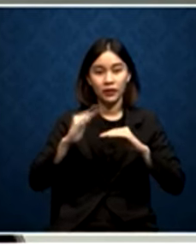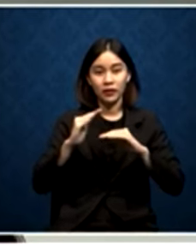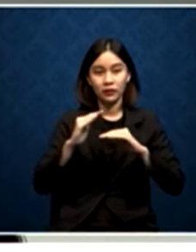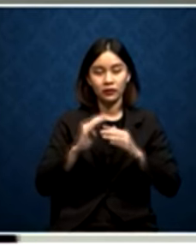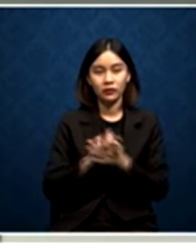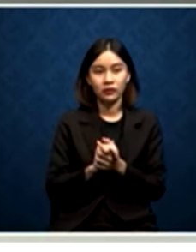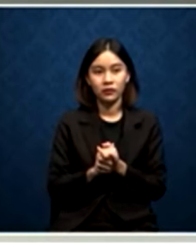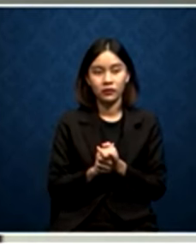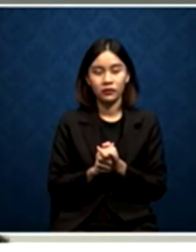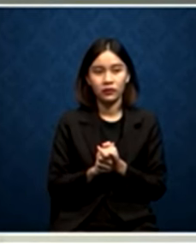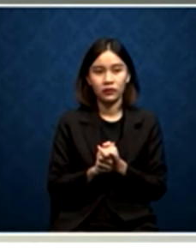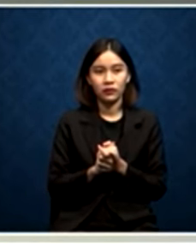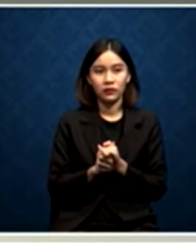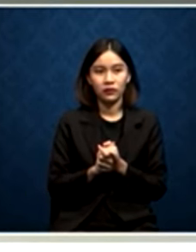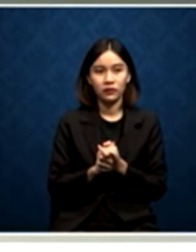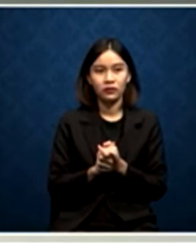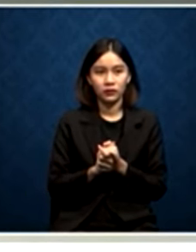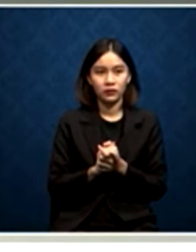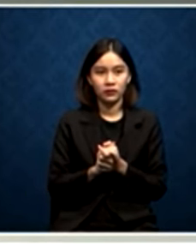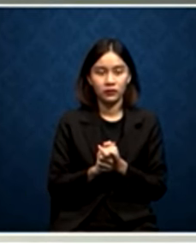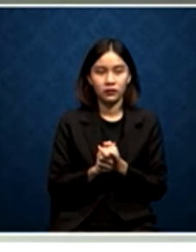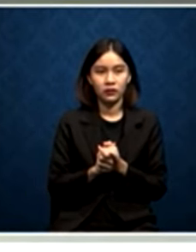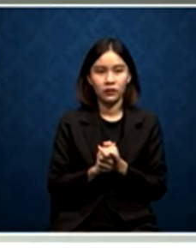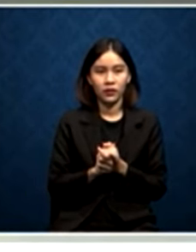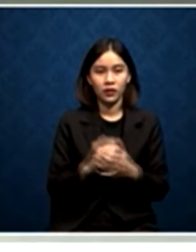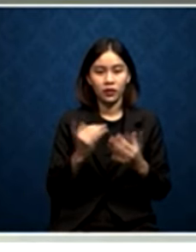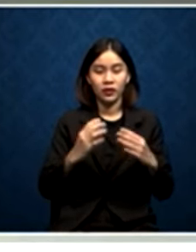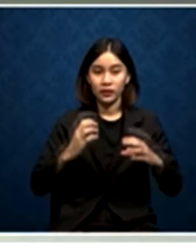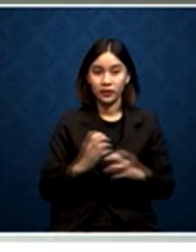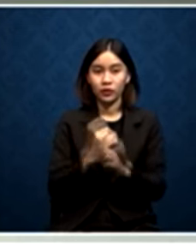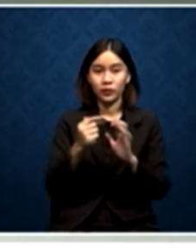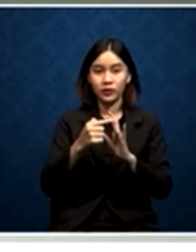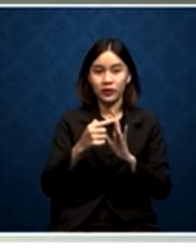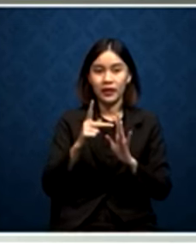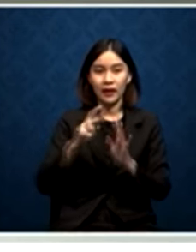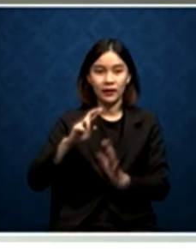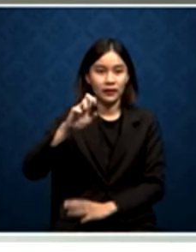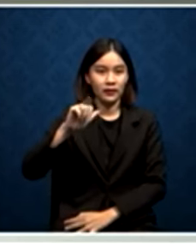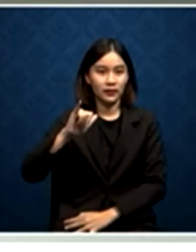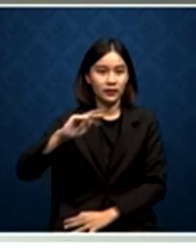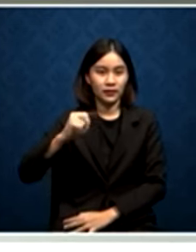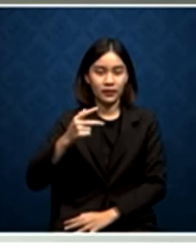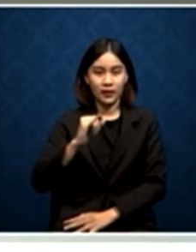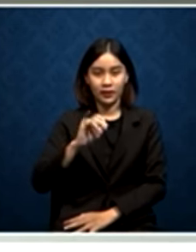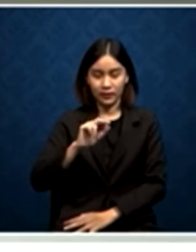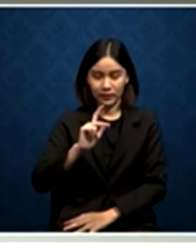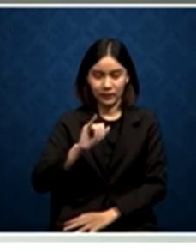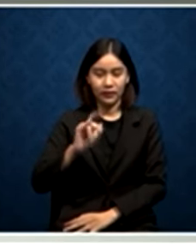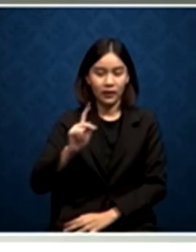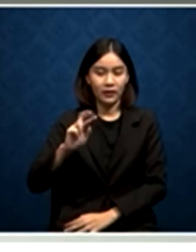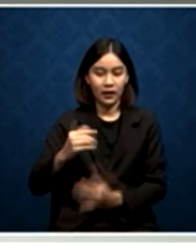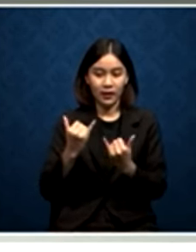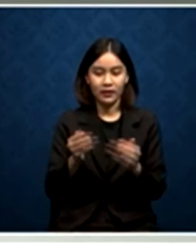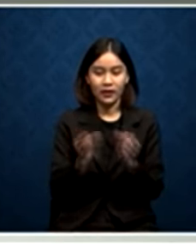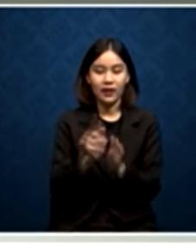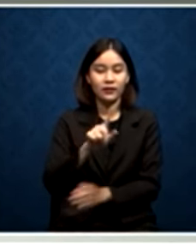ครับอันนี้ก็ปรากฏว่าพลเอกเกรียงไกรได้รับคะแนนเลือกครั้งนี้150คะ